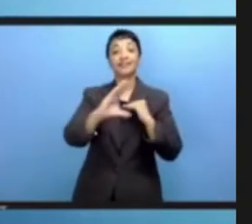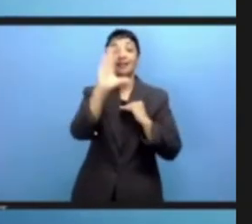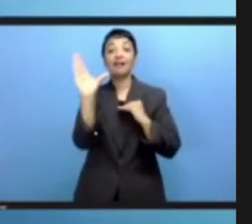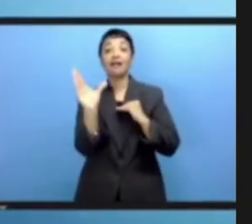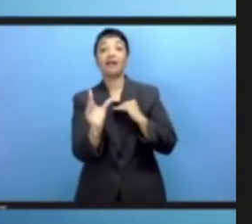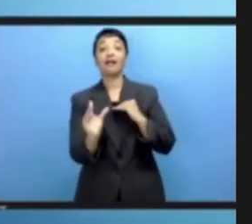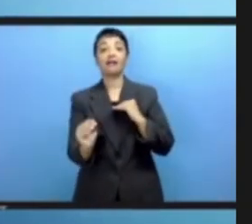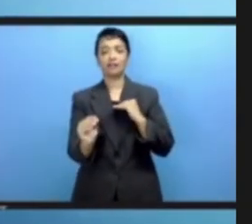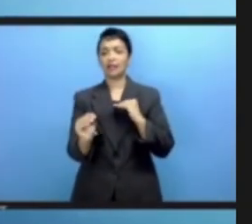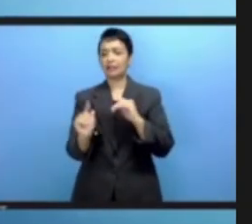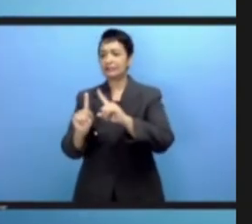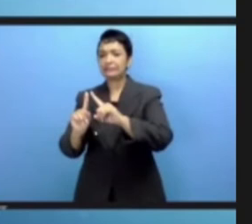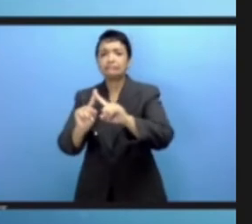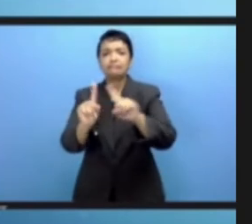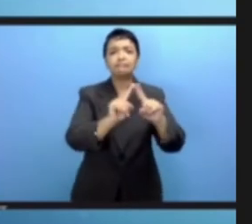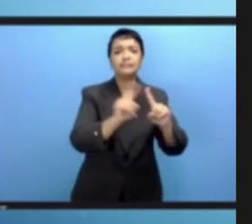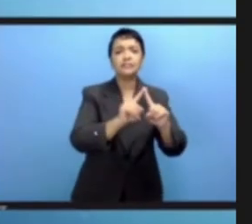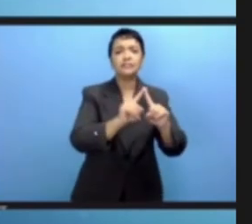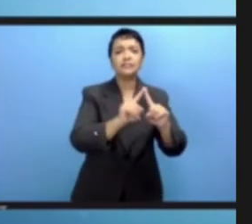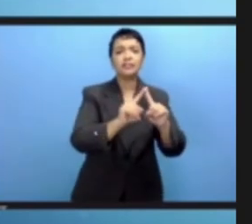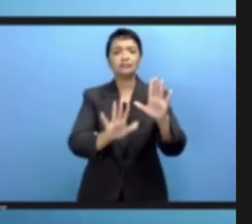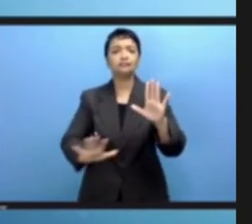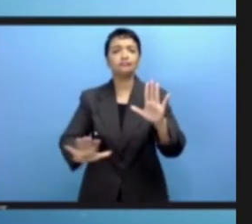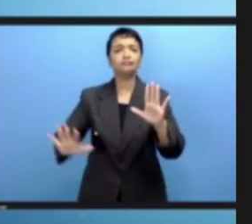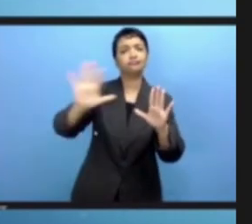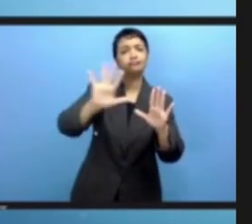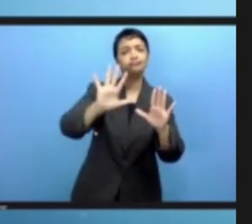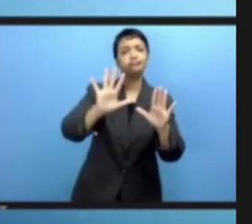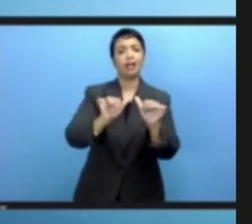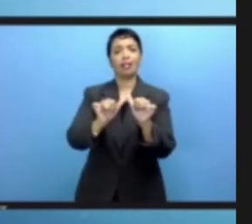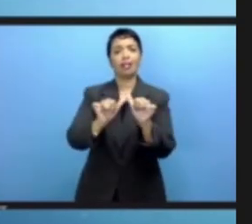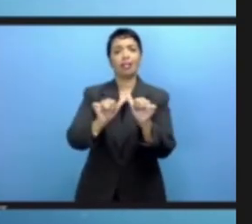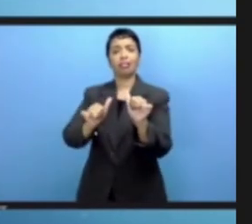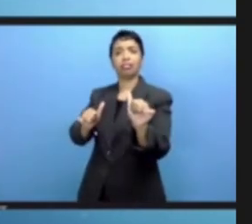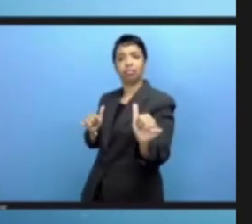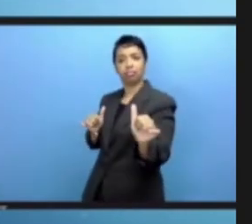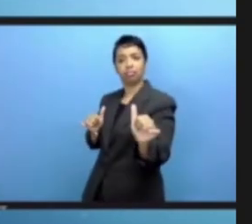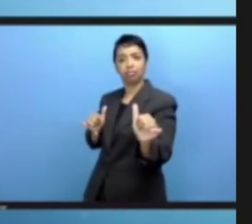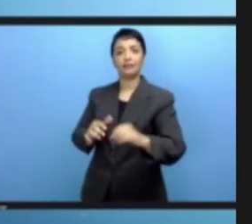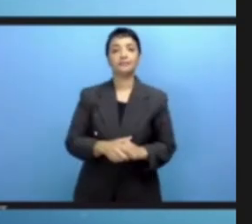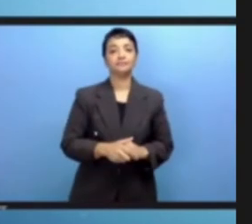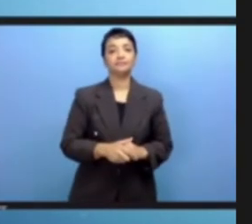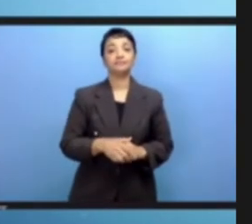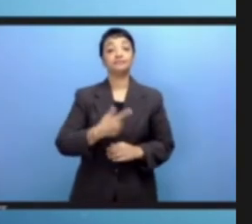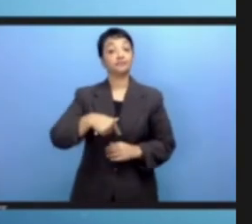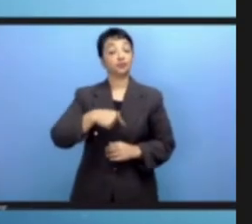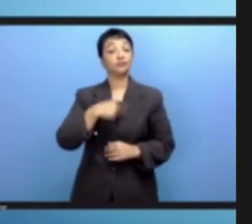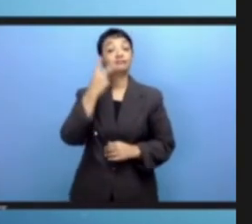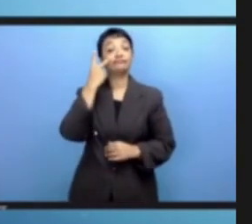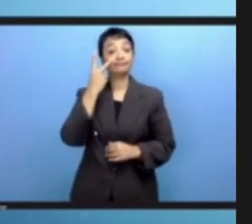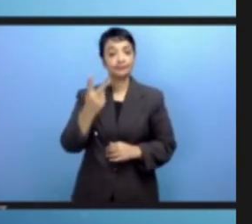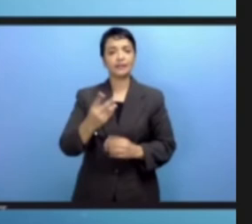où la plupart des pays africains se trouvent confrontés. Il y a plusieurs acquis ici.